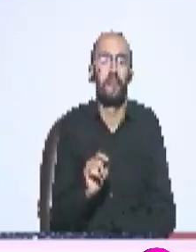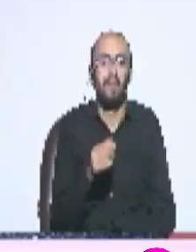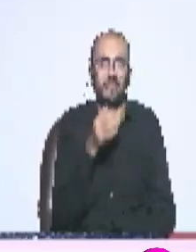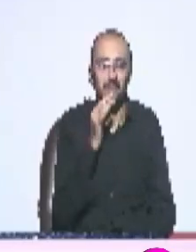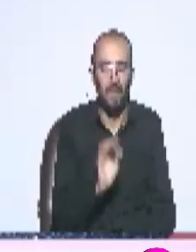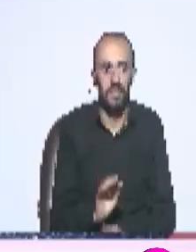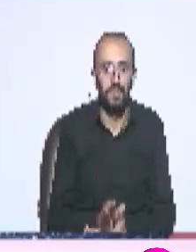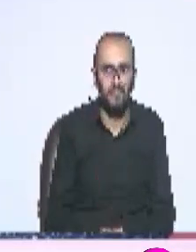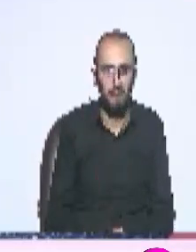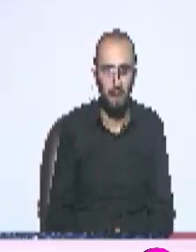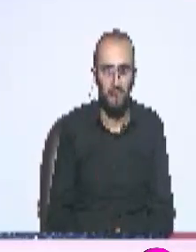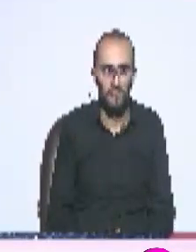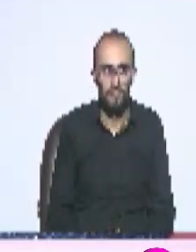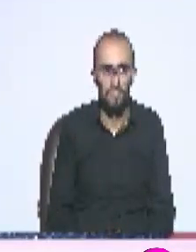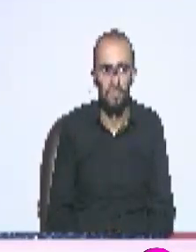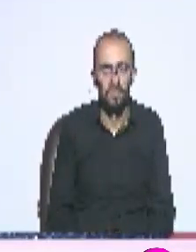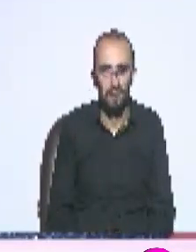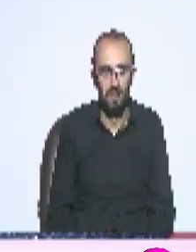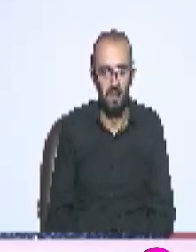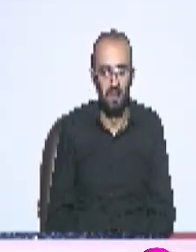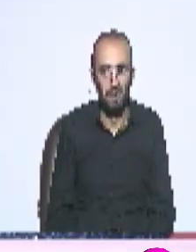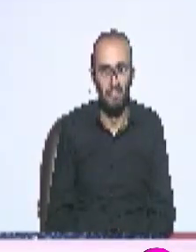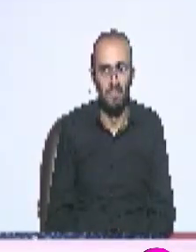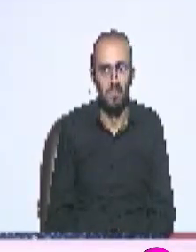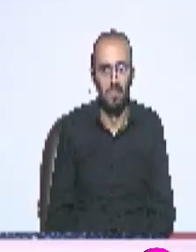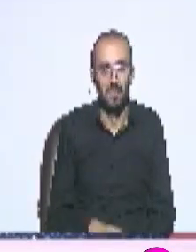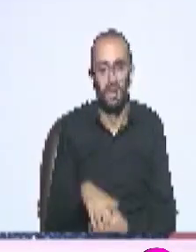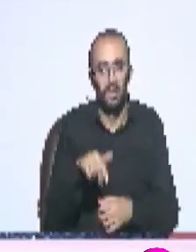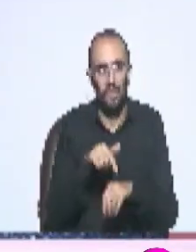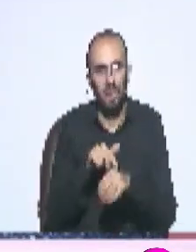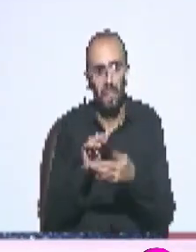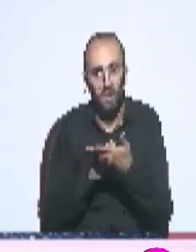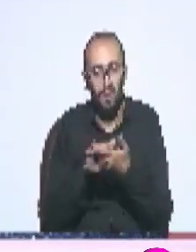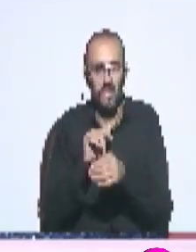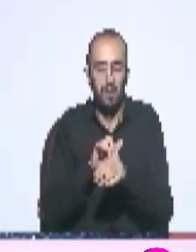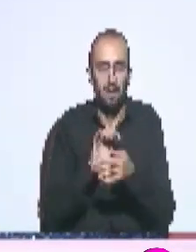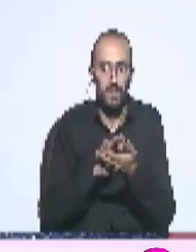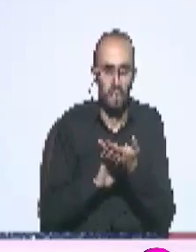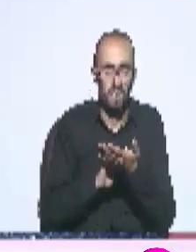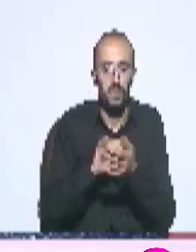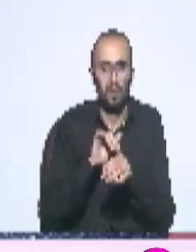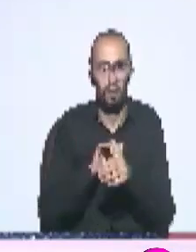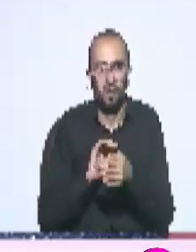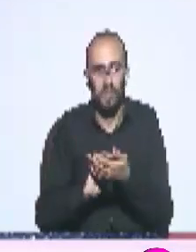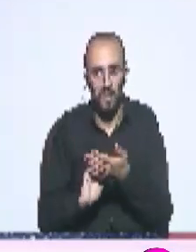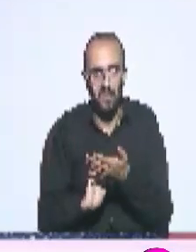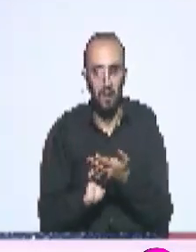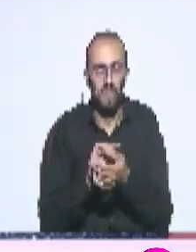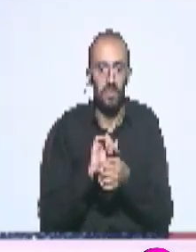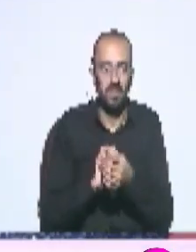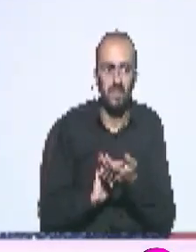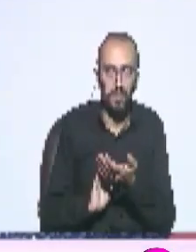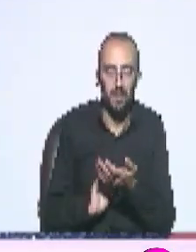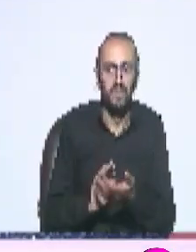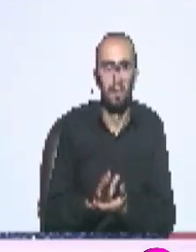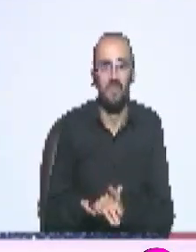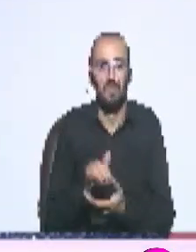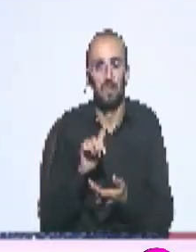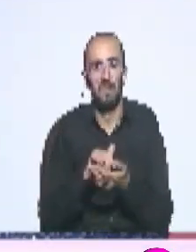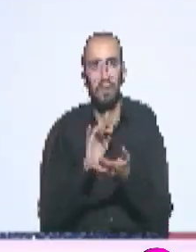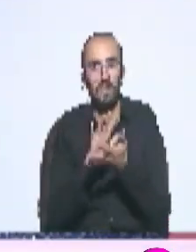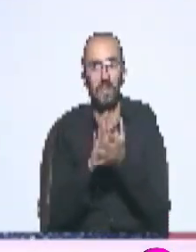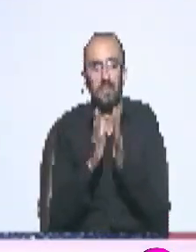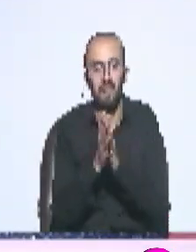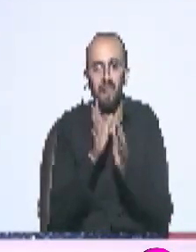بتاخده بيحطوا البوينت ديت الوقت الفاضي بيعملوها باللون الاخضر الحاجات اللي هي مسحوه جدا يعملوها بلون احمر